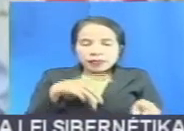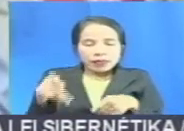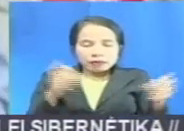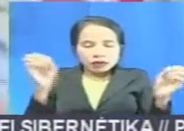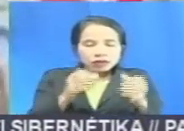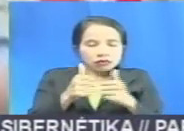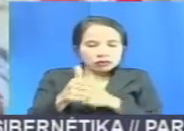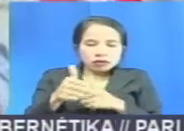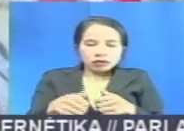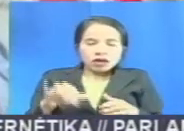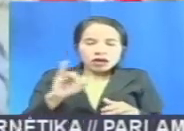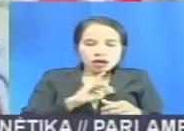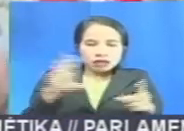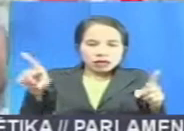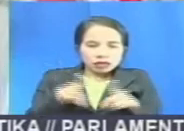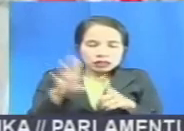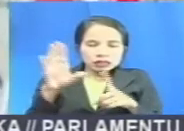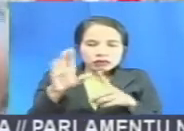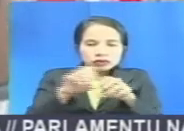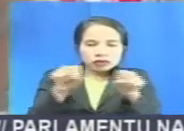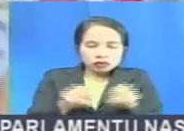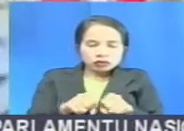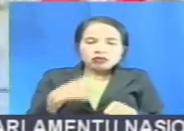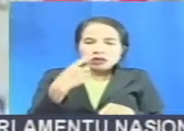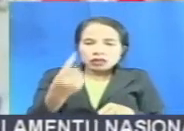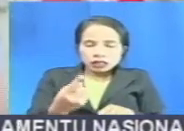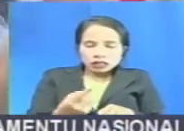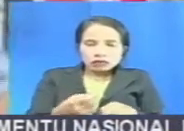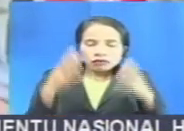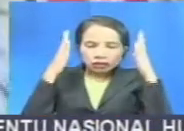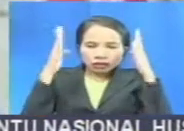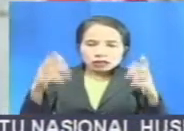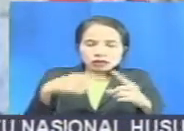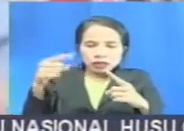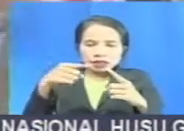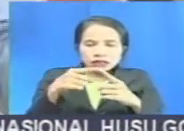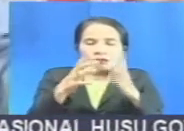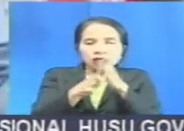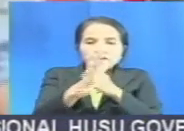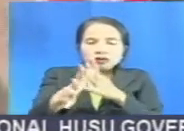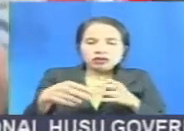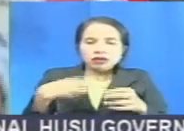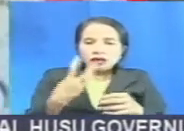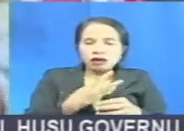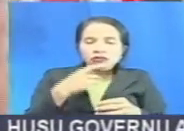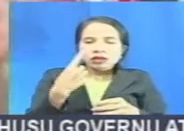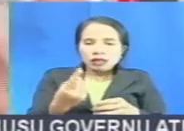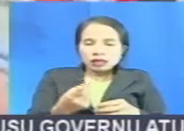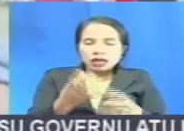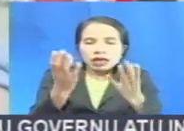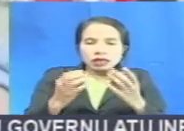ni konsensus. Hau nuda turu lokal mus aviju fua atensi ambasira bahira sira mai forma mus hafu atensi ambasira kata akar laku ita